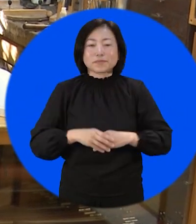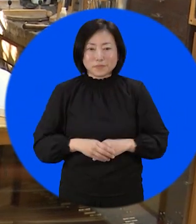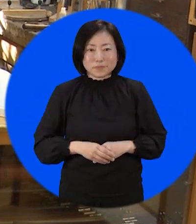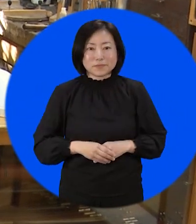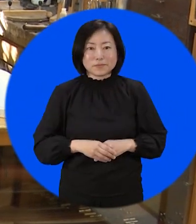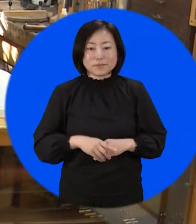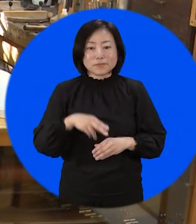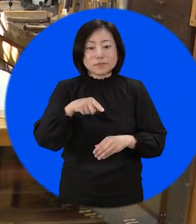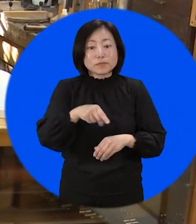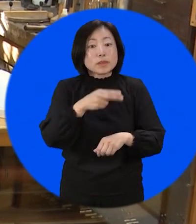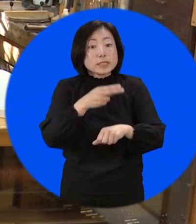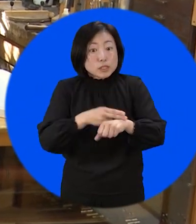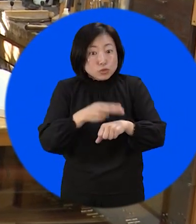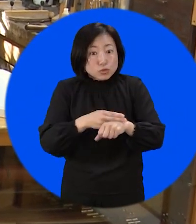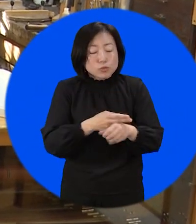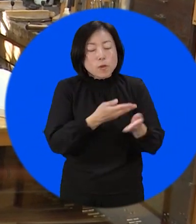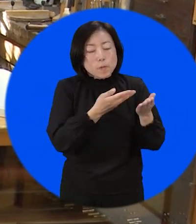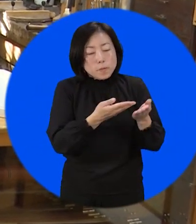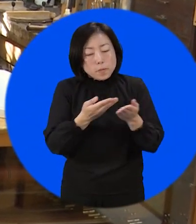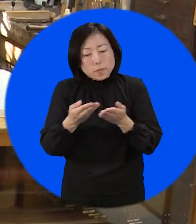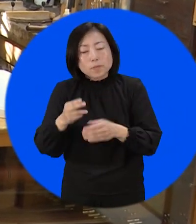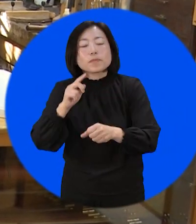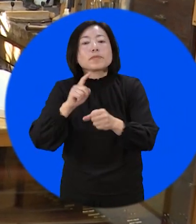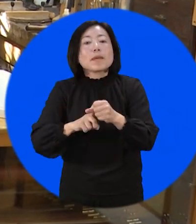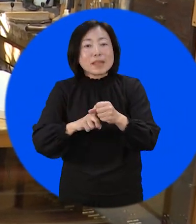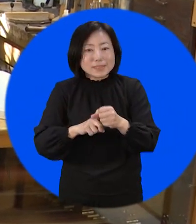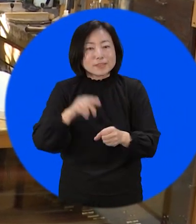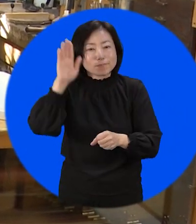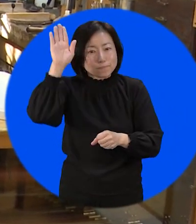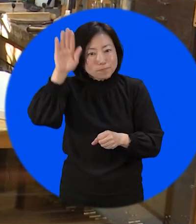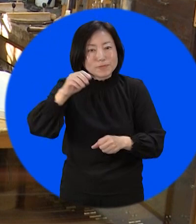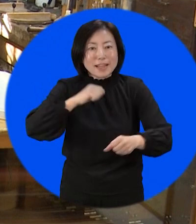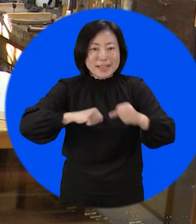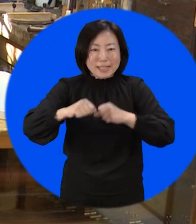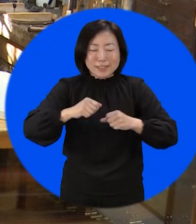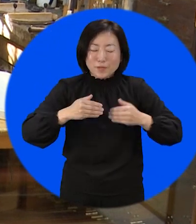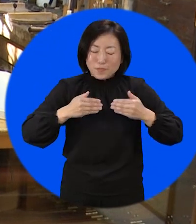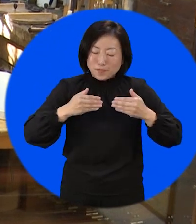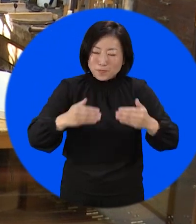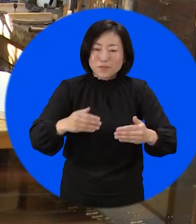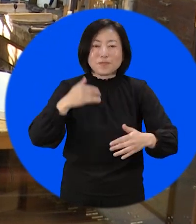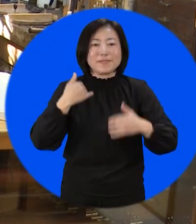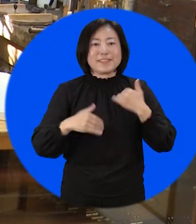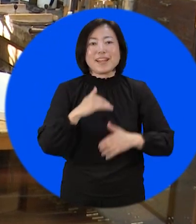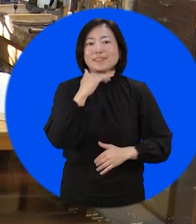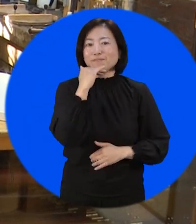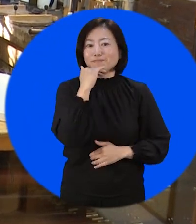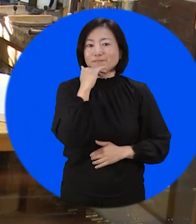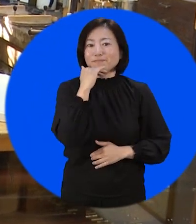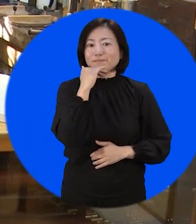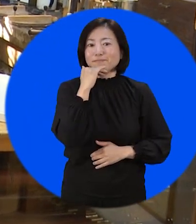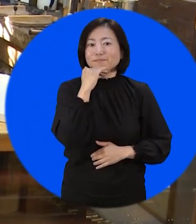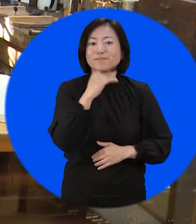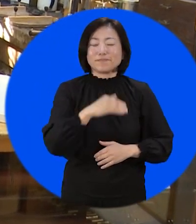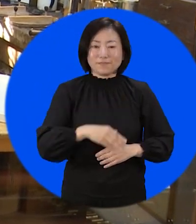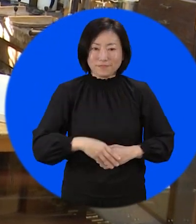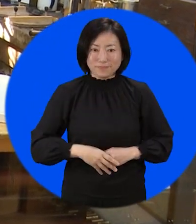りです。その匠の技を次の世代に伝えるために、これからも一層の活躍を期待しています。